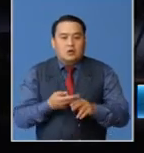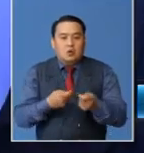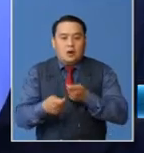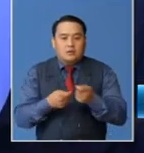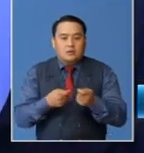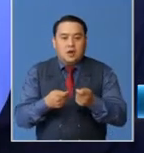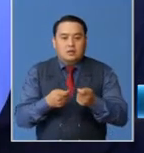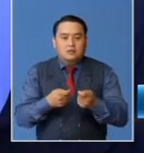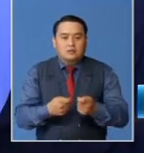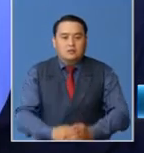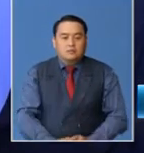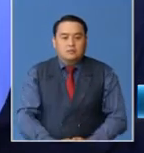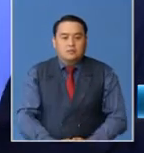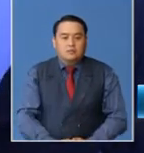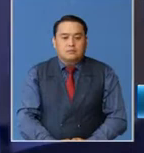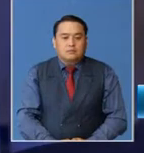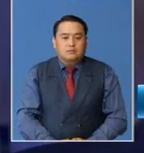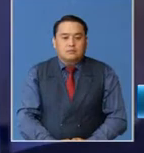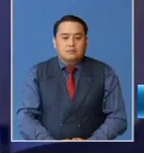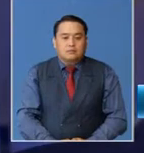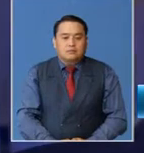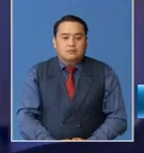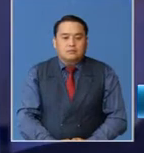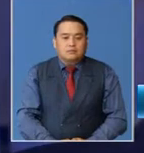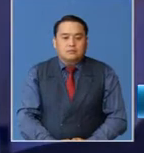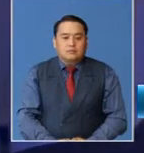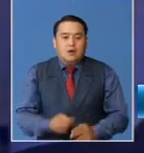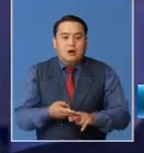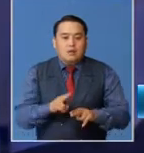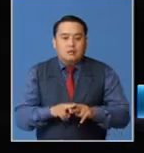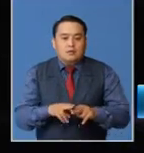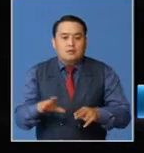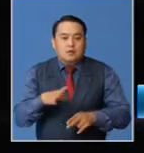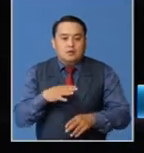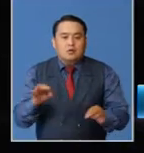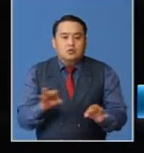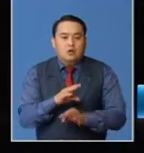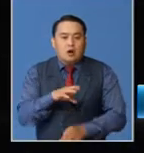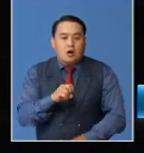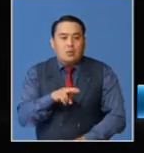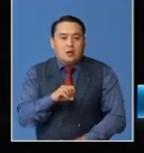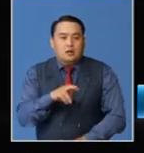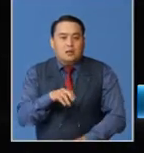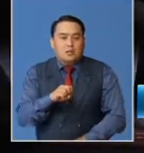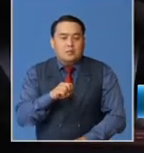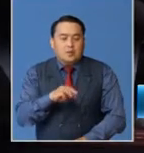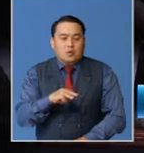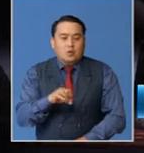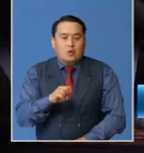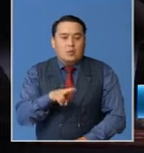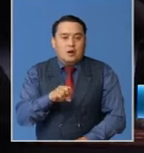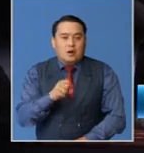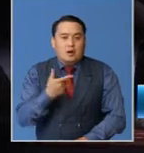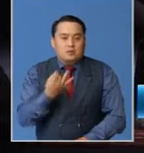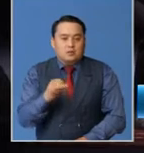Государственного струнного квартета имени Газизы Жубановой. В программе прозвучали произведения Шуберта, Гайдна, Таттымбета, Курмангазе и